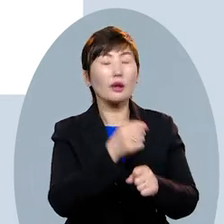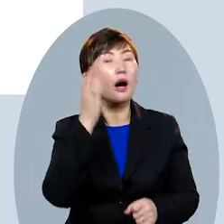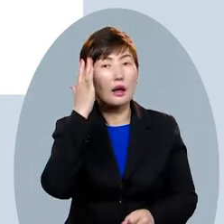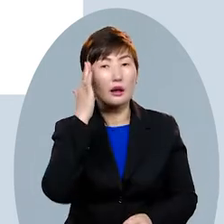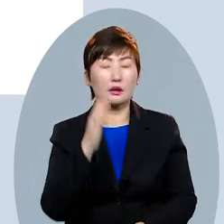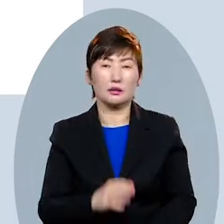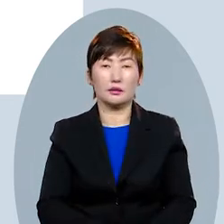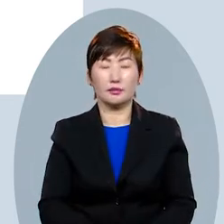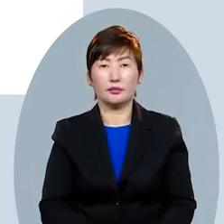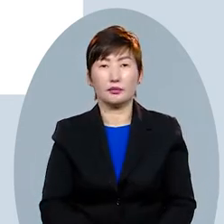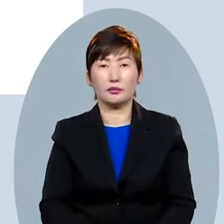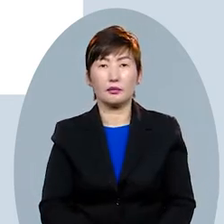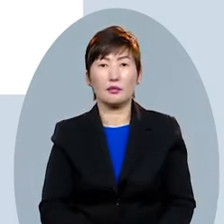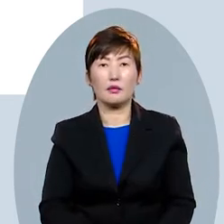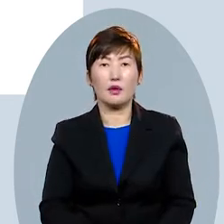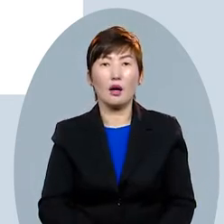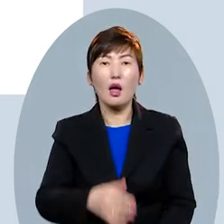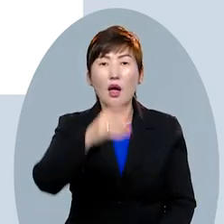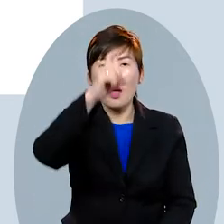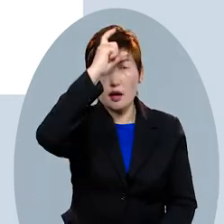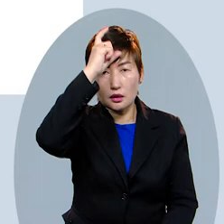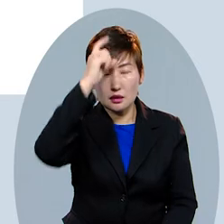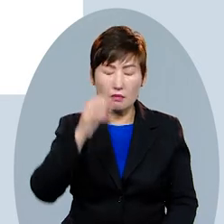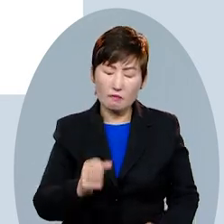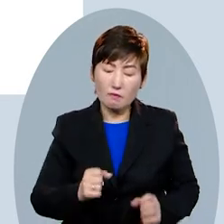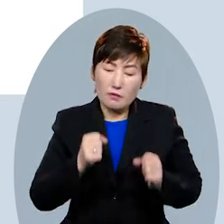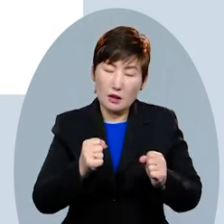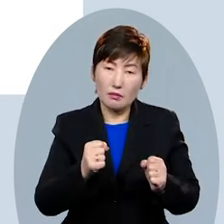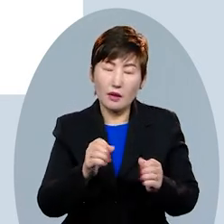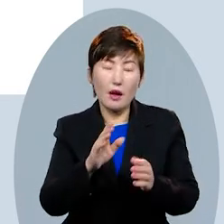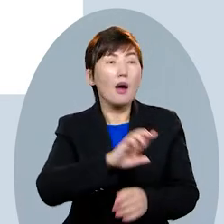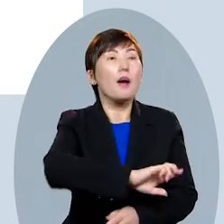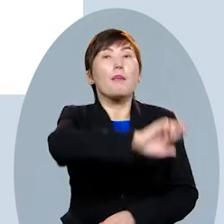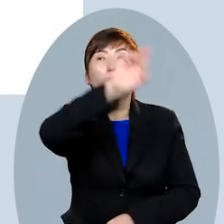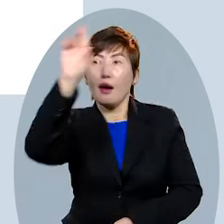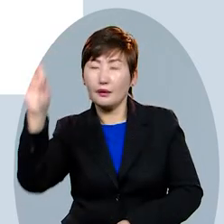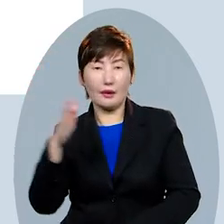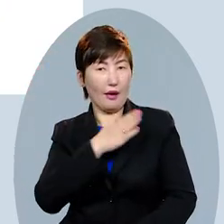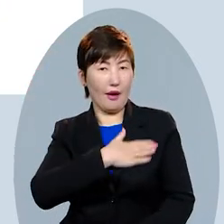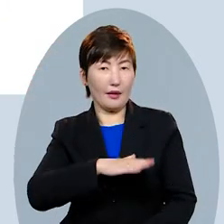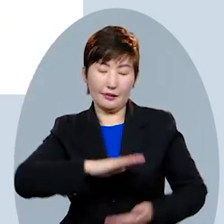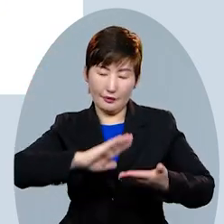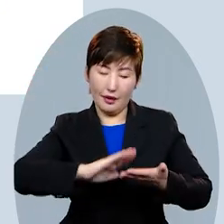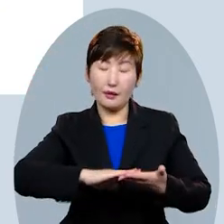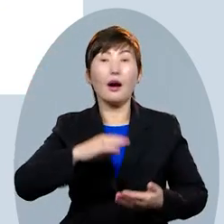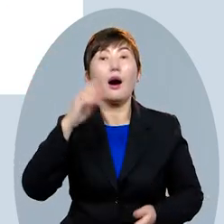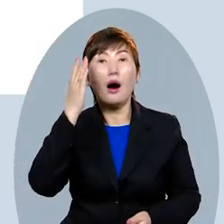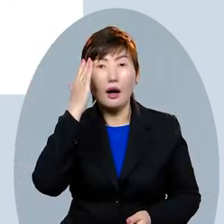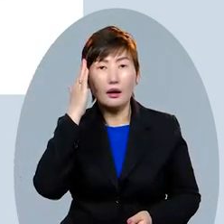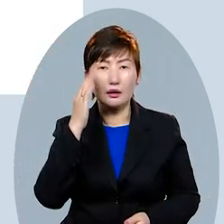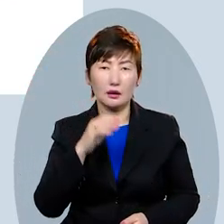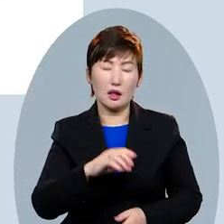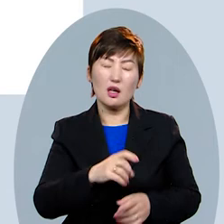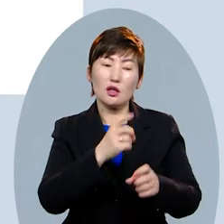За эрдэм номд шамдах сургах арга ухаанд байгаль дэлхийгэ хайрлаж танин мэдэх арга ухаан, ёс